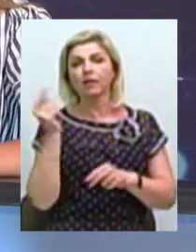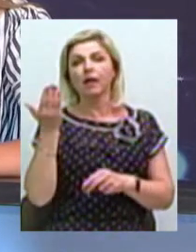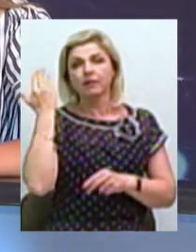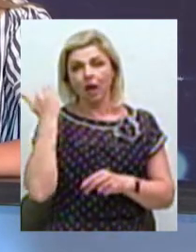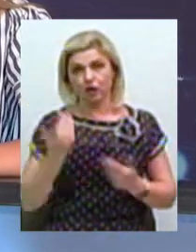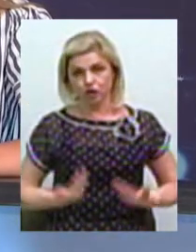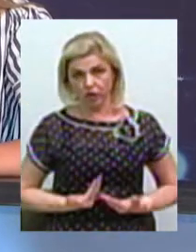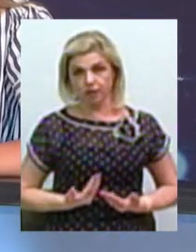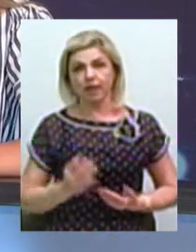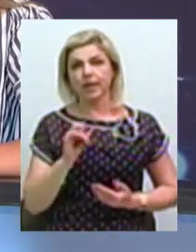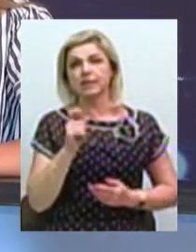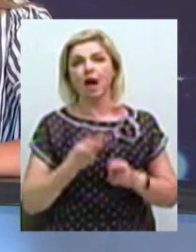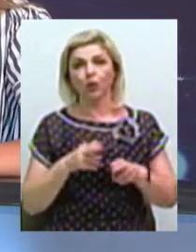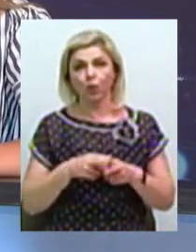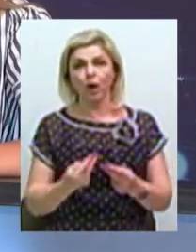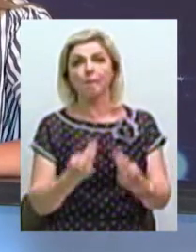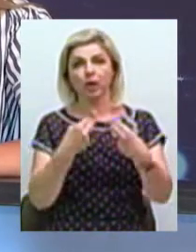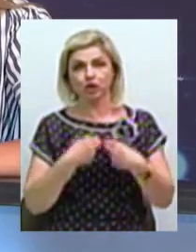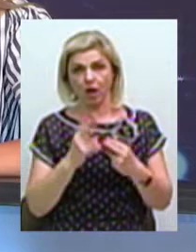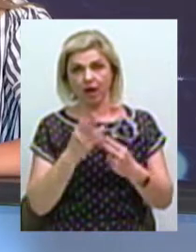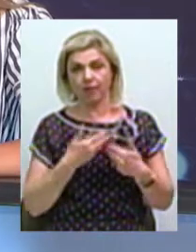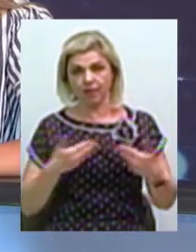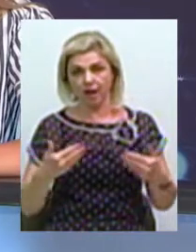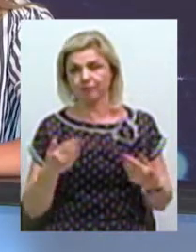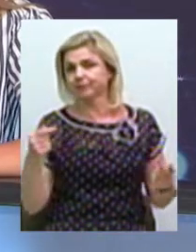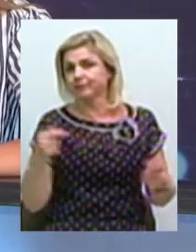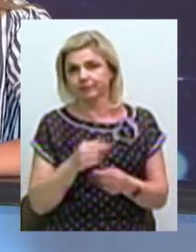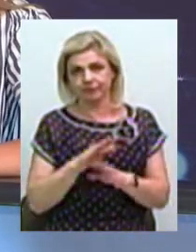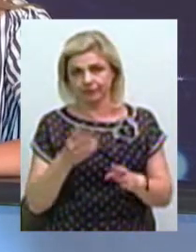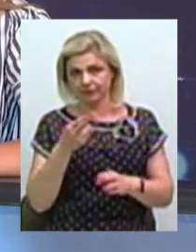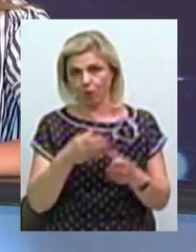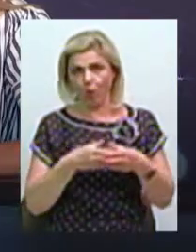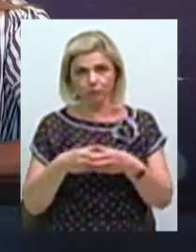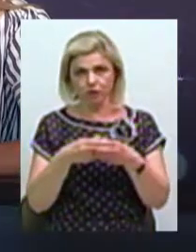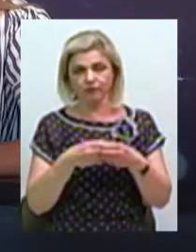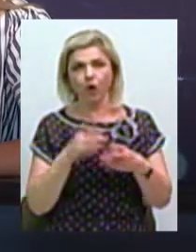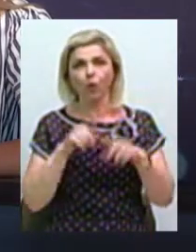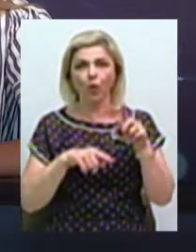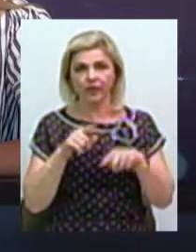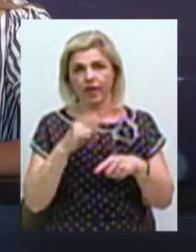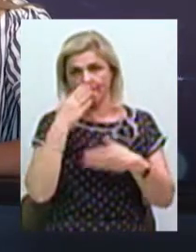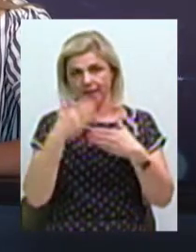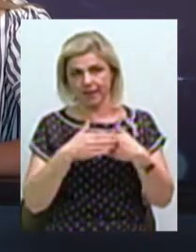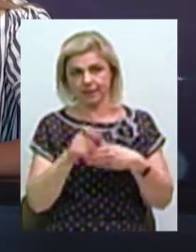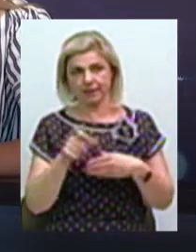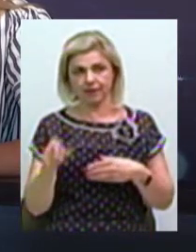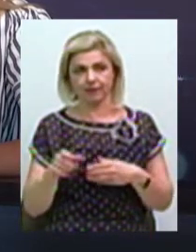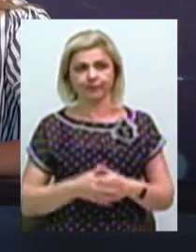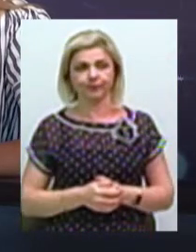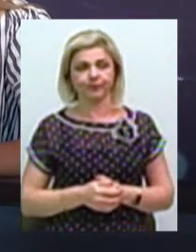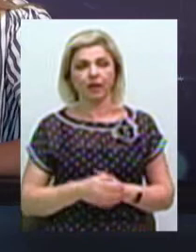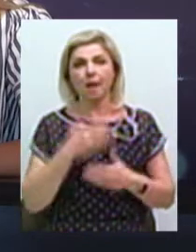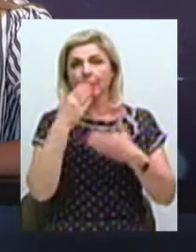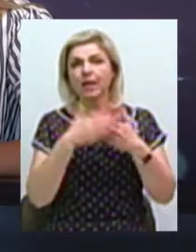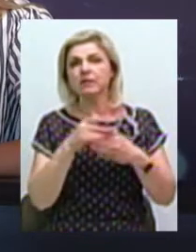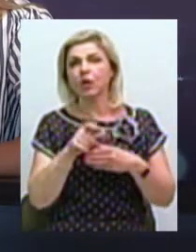которой они приезжают к нам, ну, это неприемлемо как минимум для общества, для родных, для близких. Ну, для родные и близкие не могут